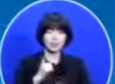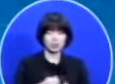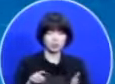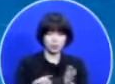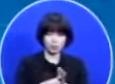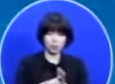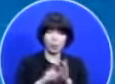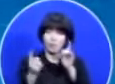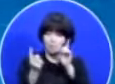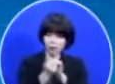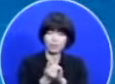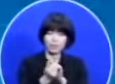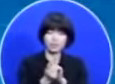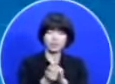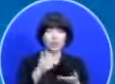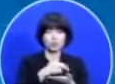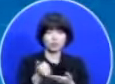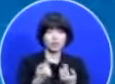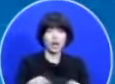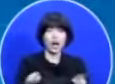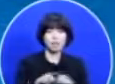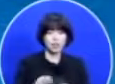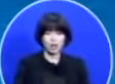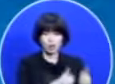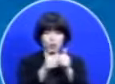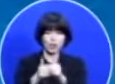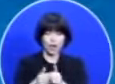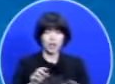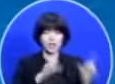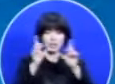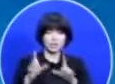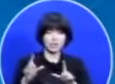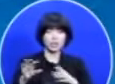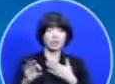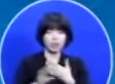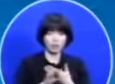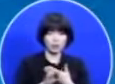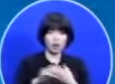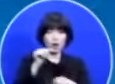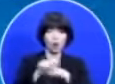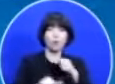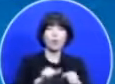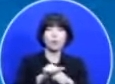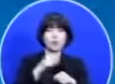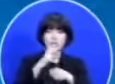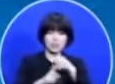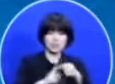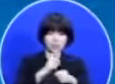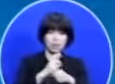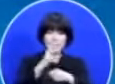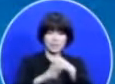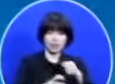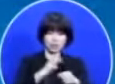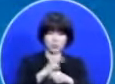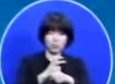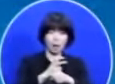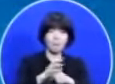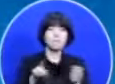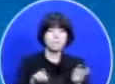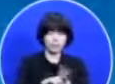만나서 주님과 함께 동행하는 삶을 산다면 5년을 믿고 10년을 믿고 30년을 믿음